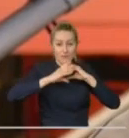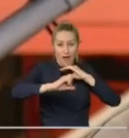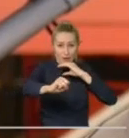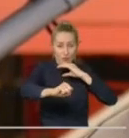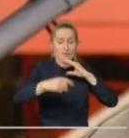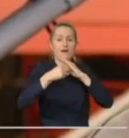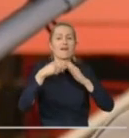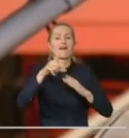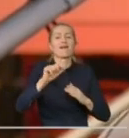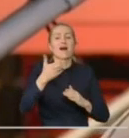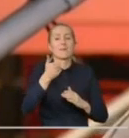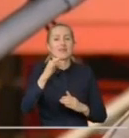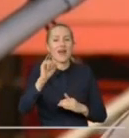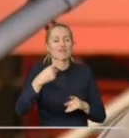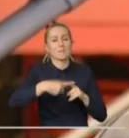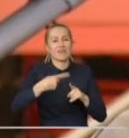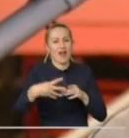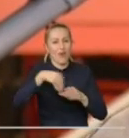jest laminatowo-metalowy,